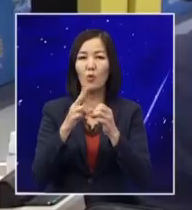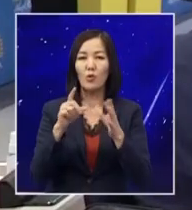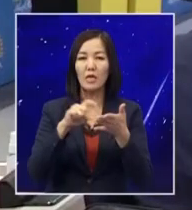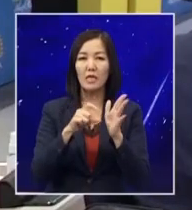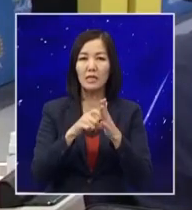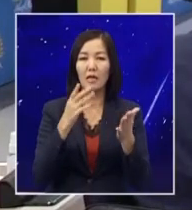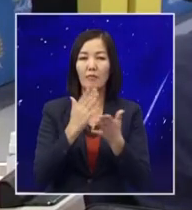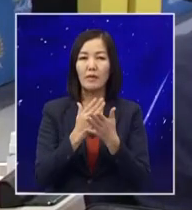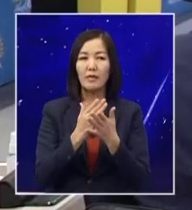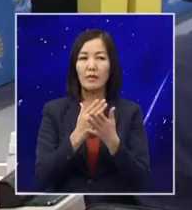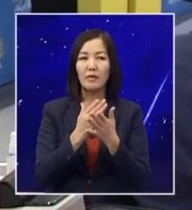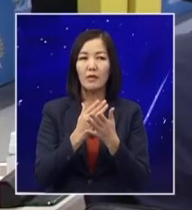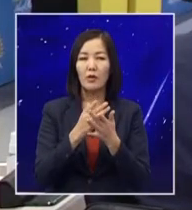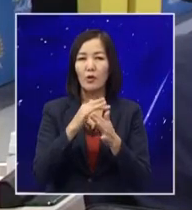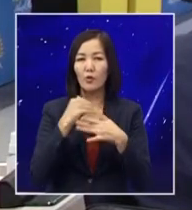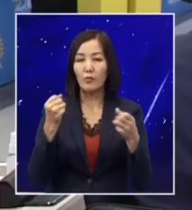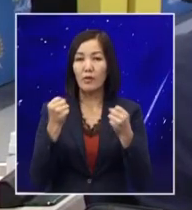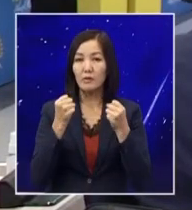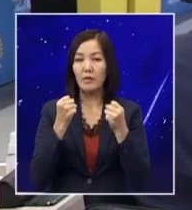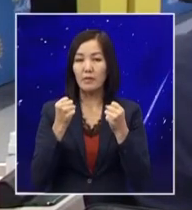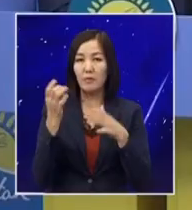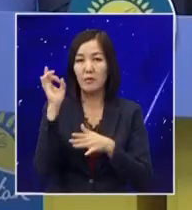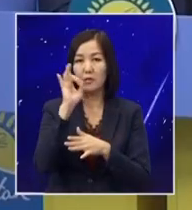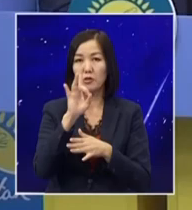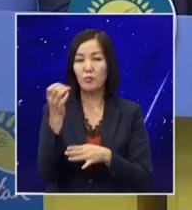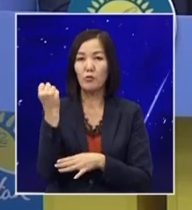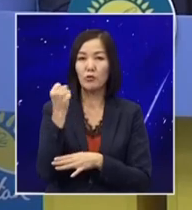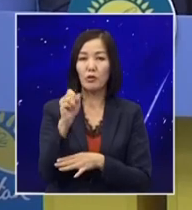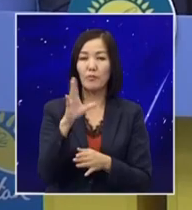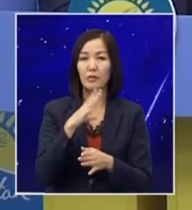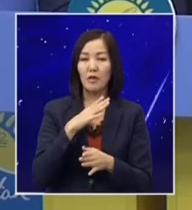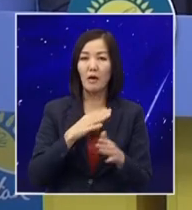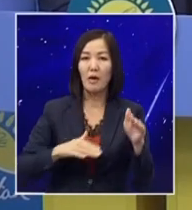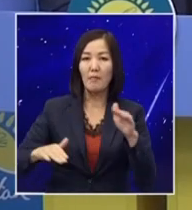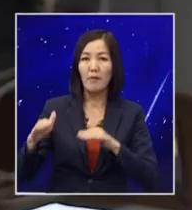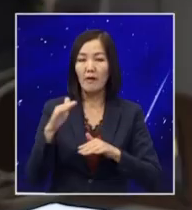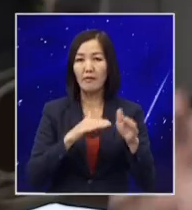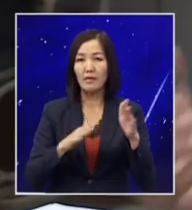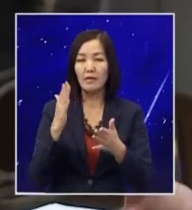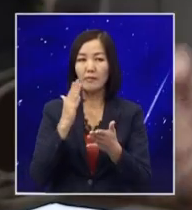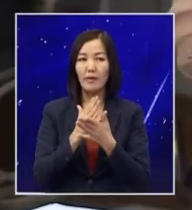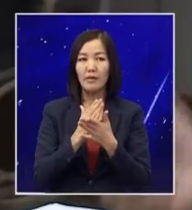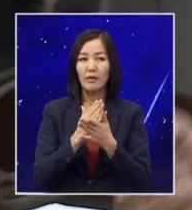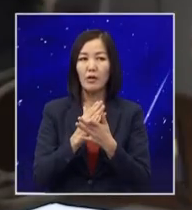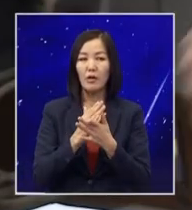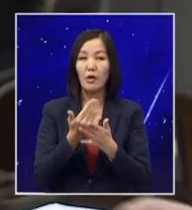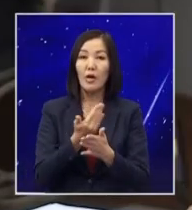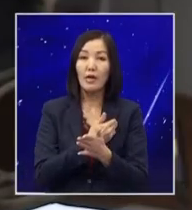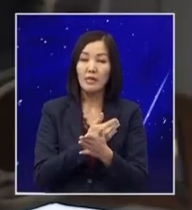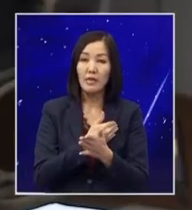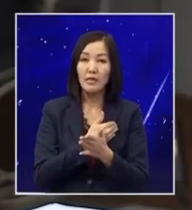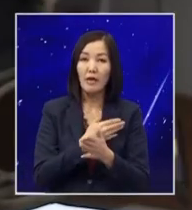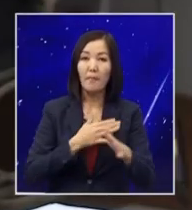бар. Соның ішінен қаншама чемпиондарымыз шықты. Вот. Қазір мынау плавательный бассейн. Қаншама адам хотят вот